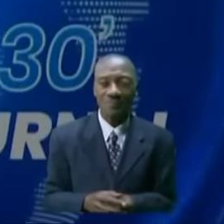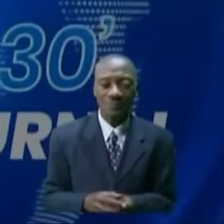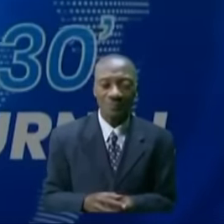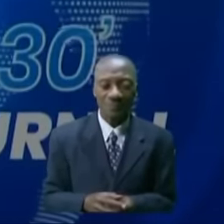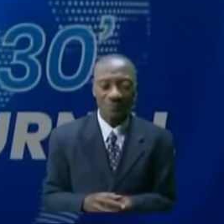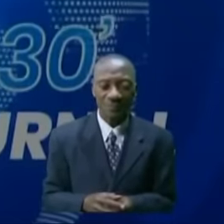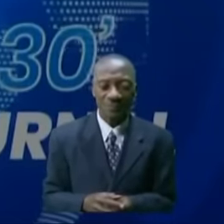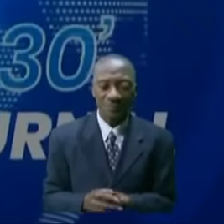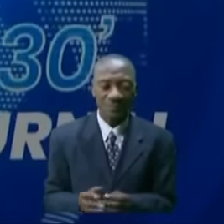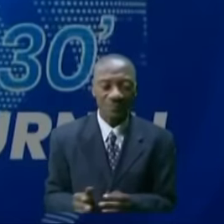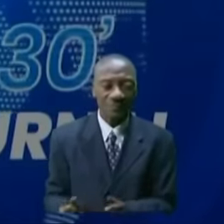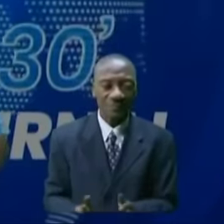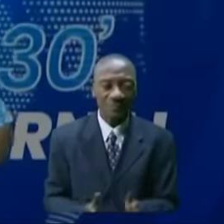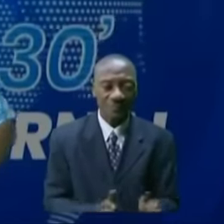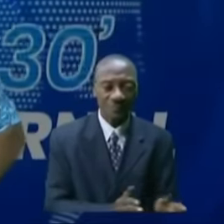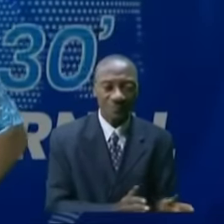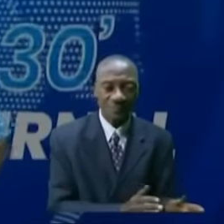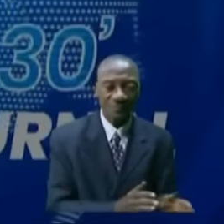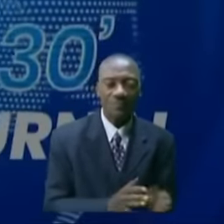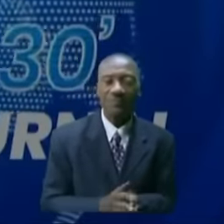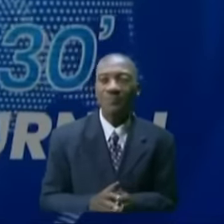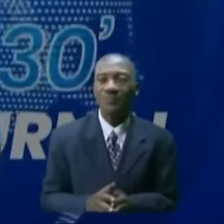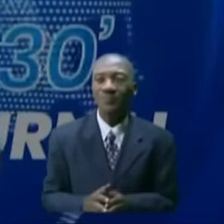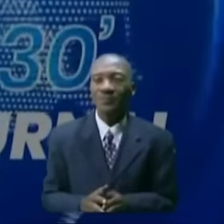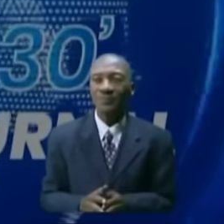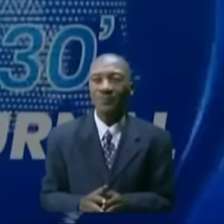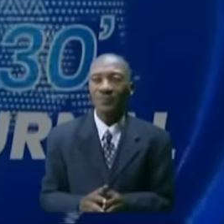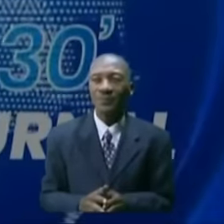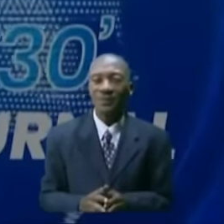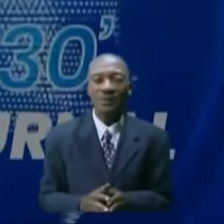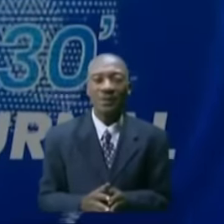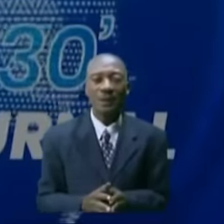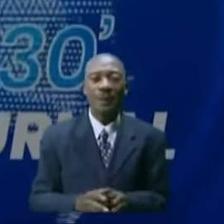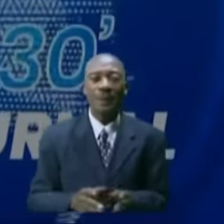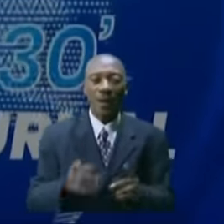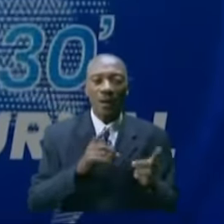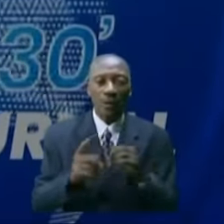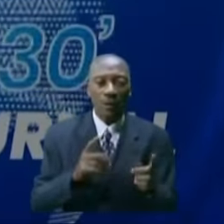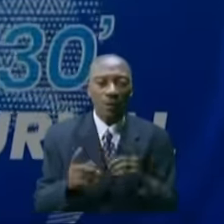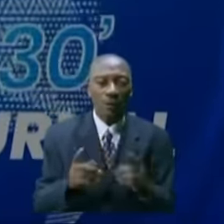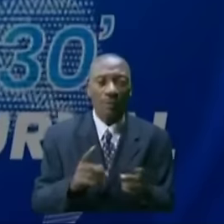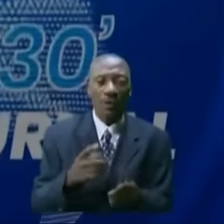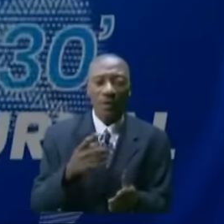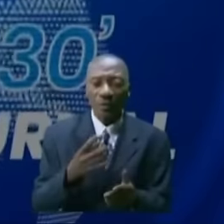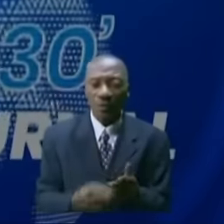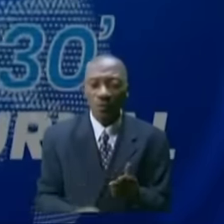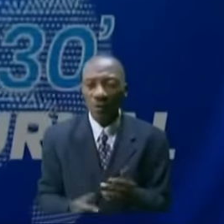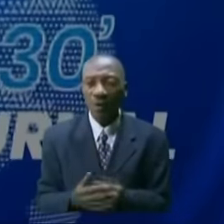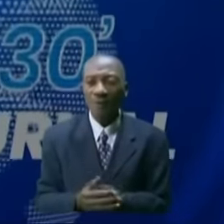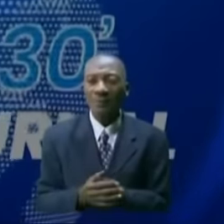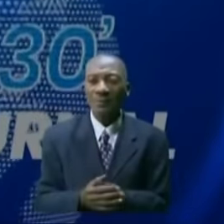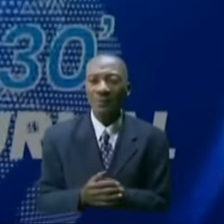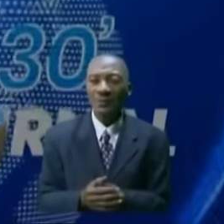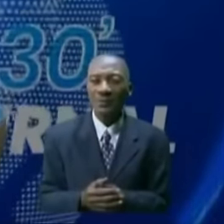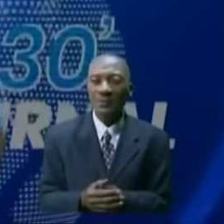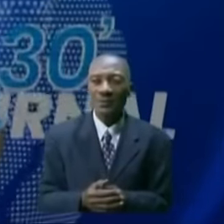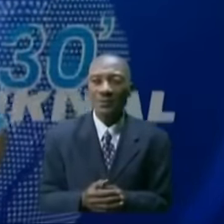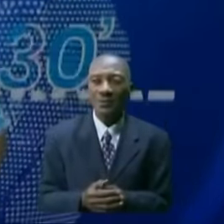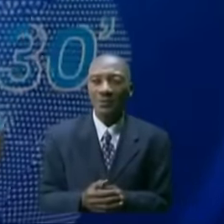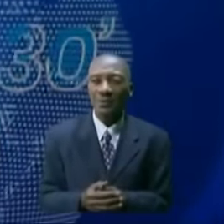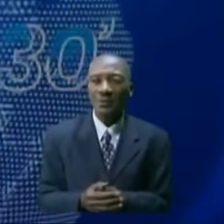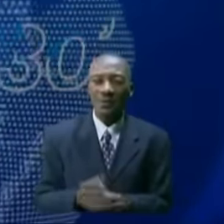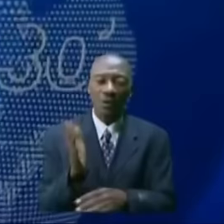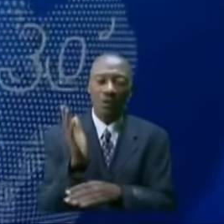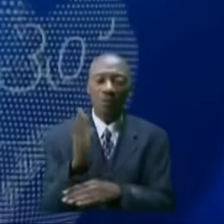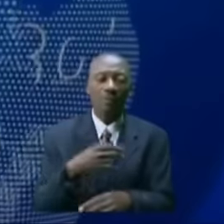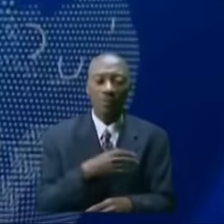Au nombre des électeurs présents dans des bureaux de vote à travers la ville de Kinshasa, on note la présence de la conseillère